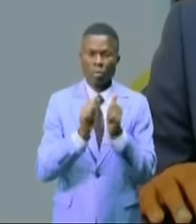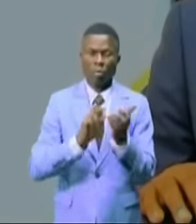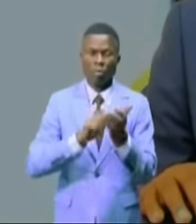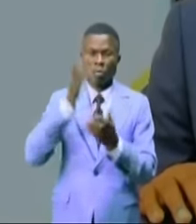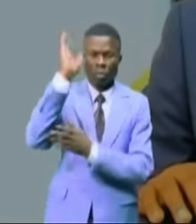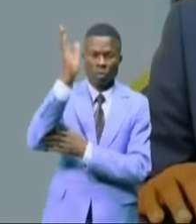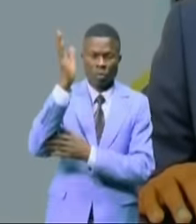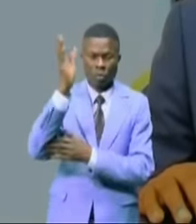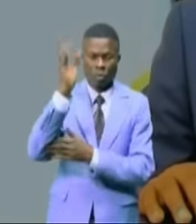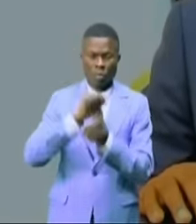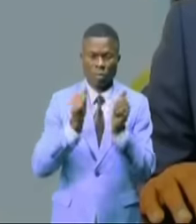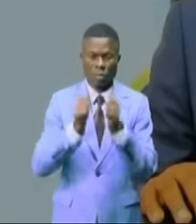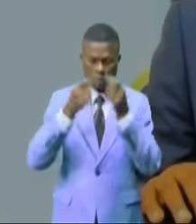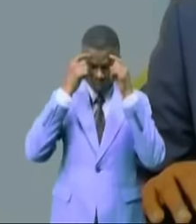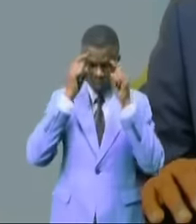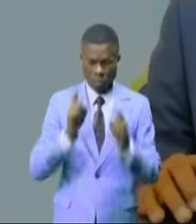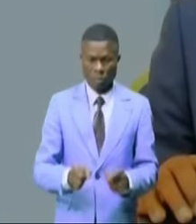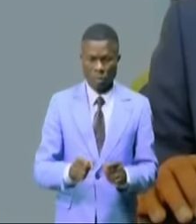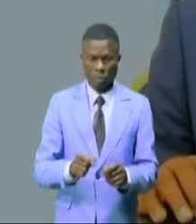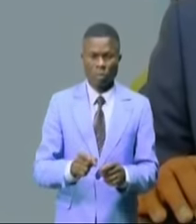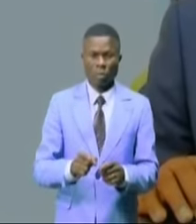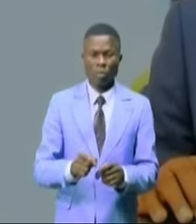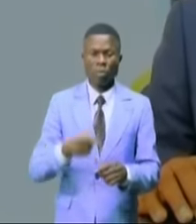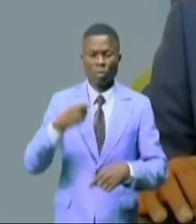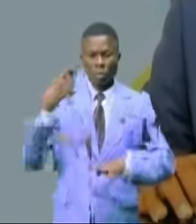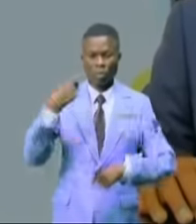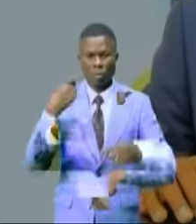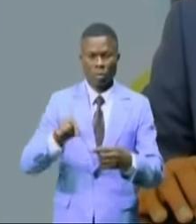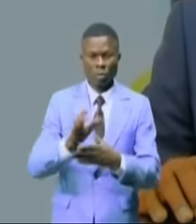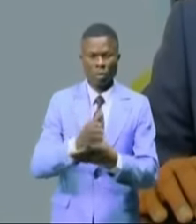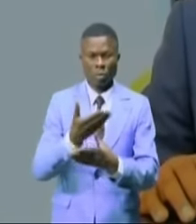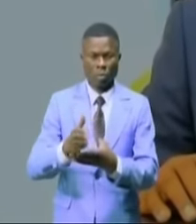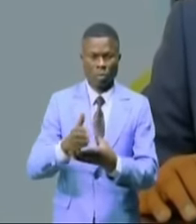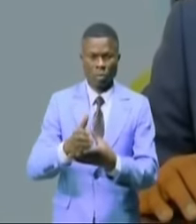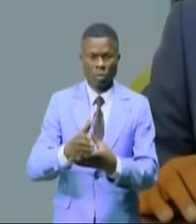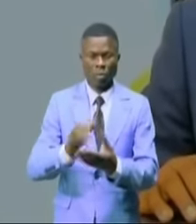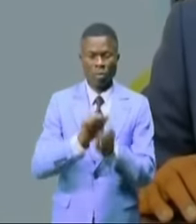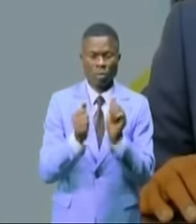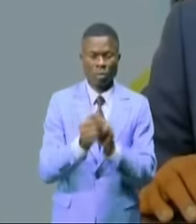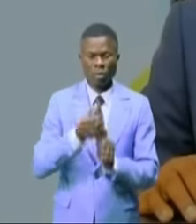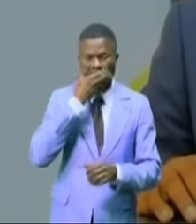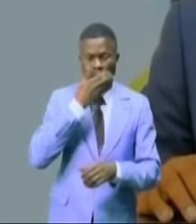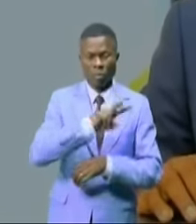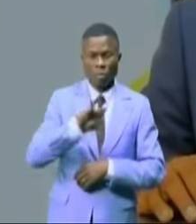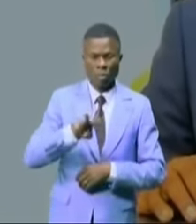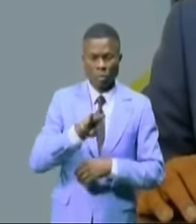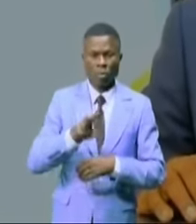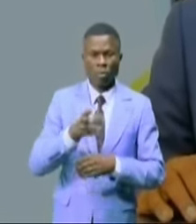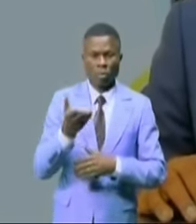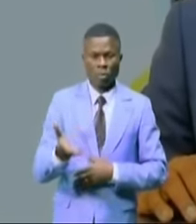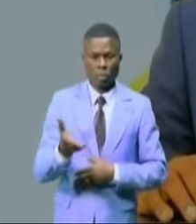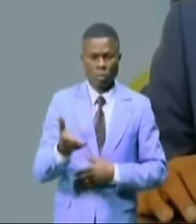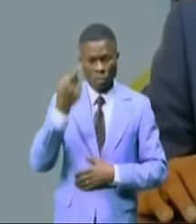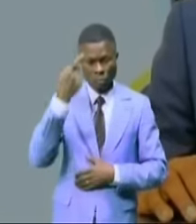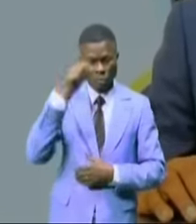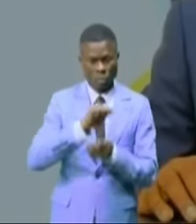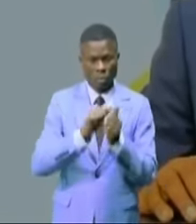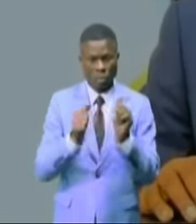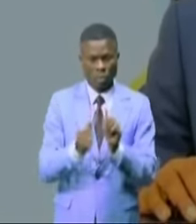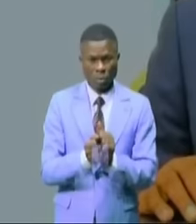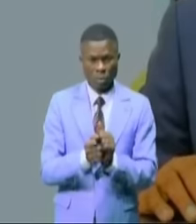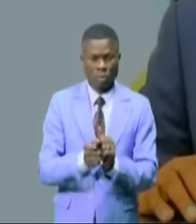pour des raisons de mesures de restriction contre la COVID-19. Au sujet de la